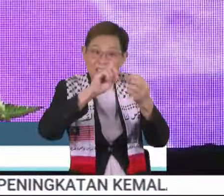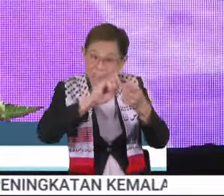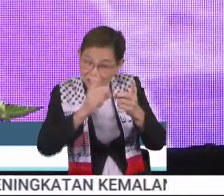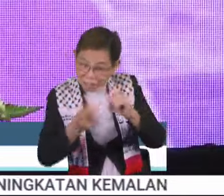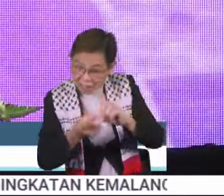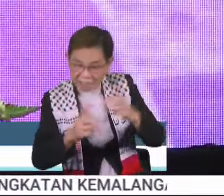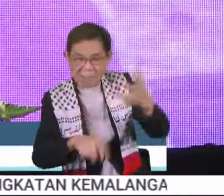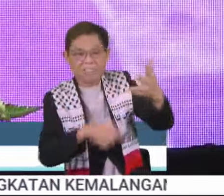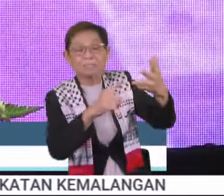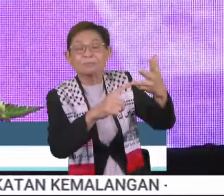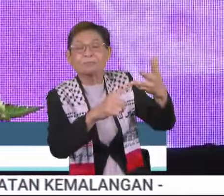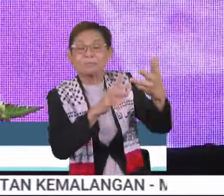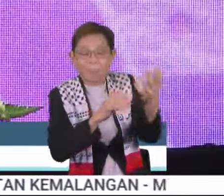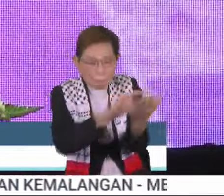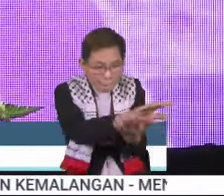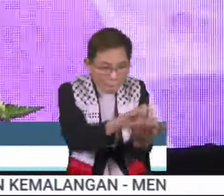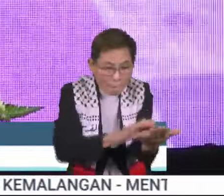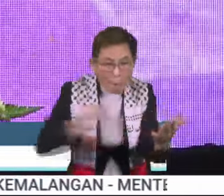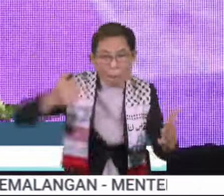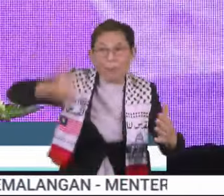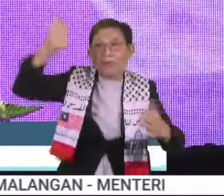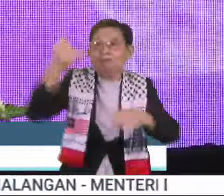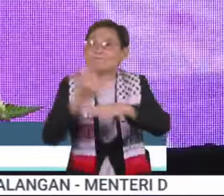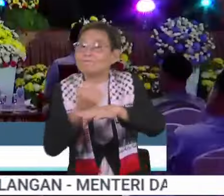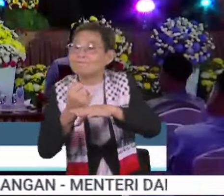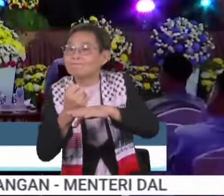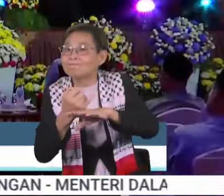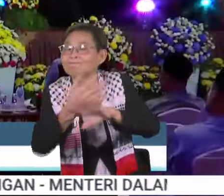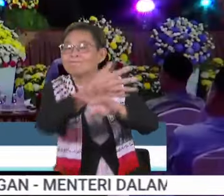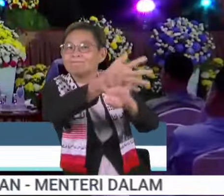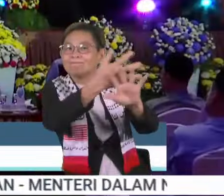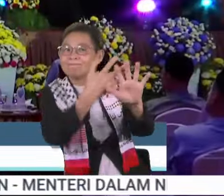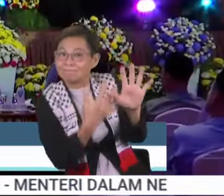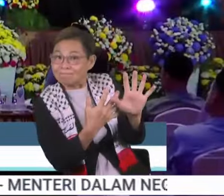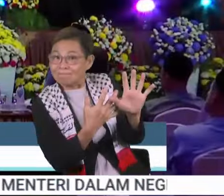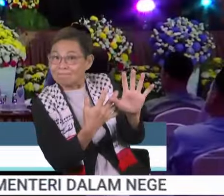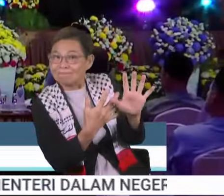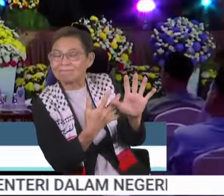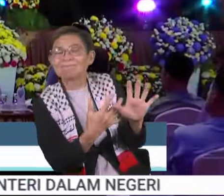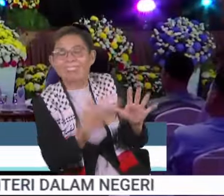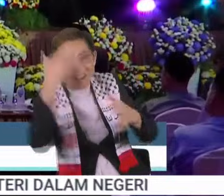digitalization dan pelan induk perindustrian.